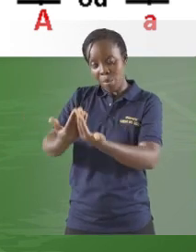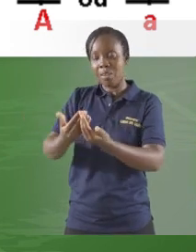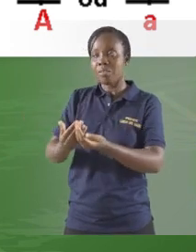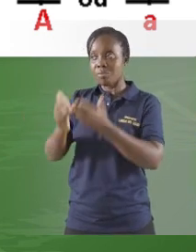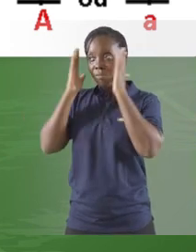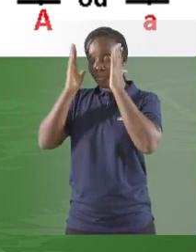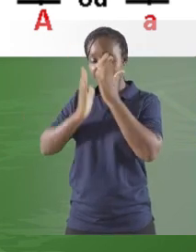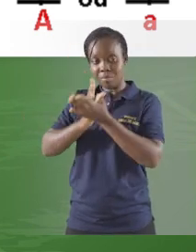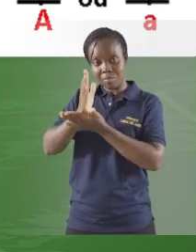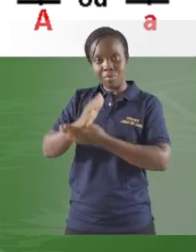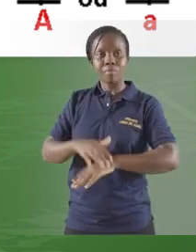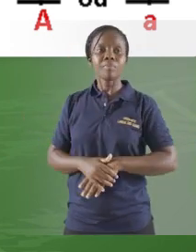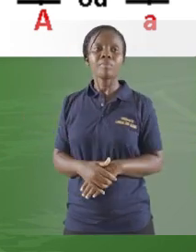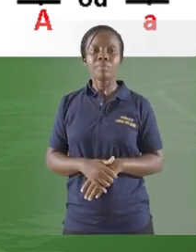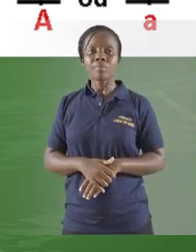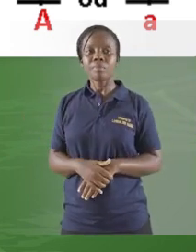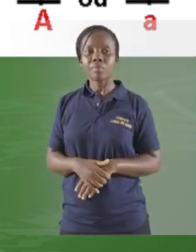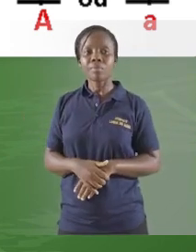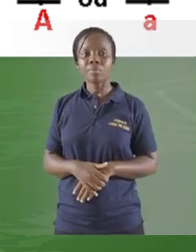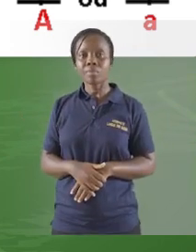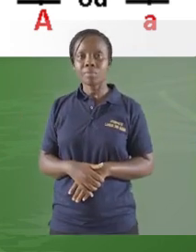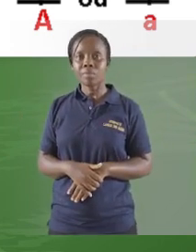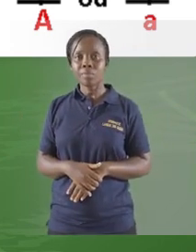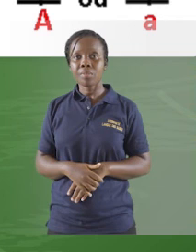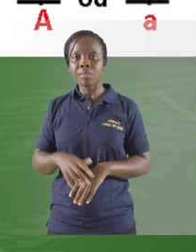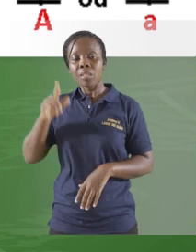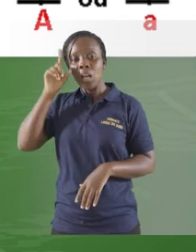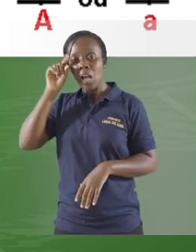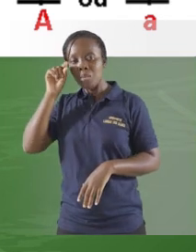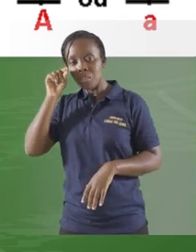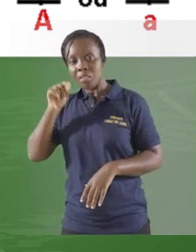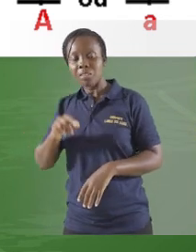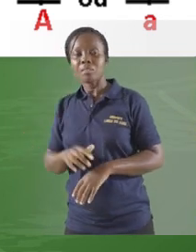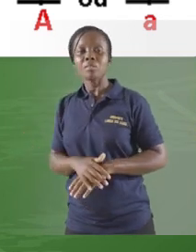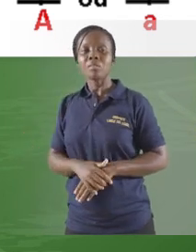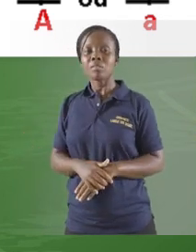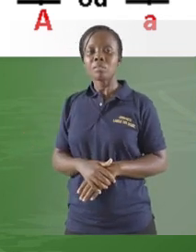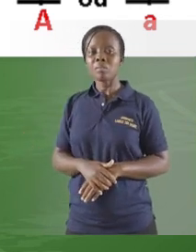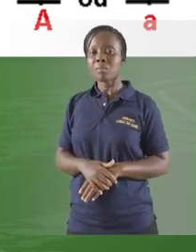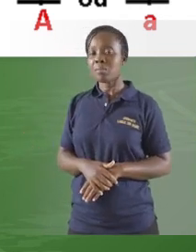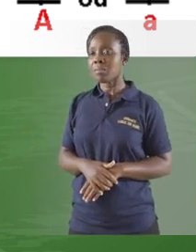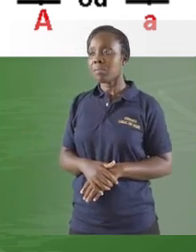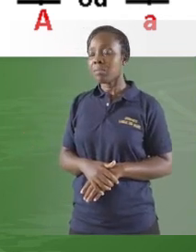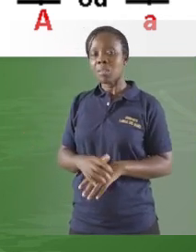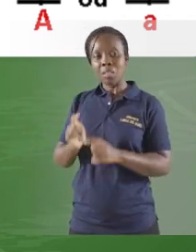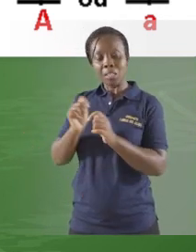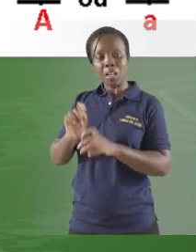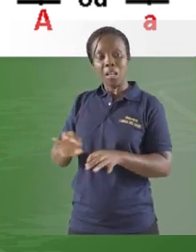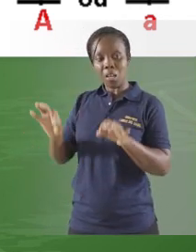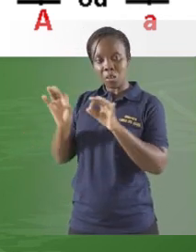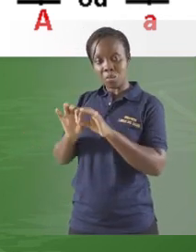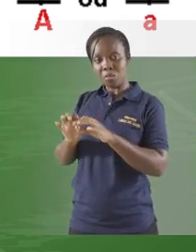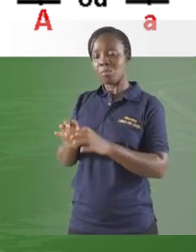L'albinisme étant une anomalie récessive, il est important ici de